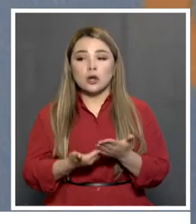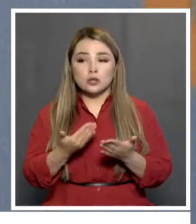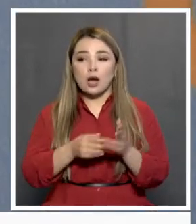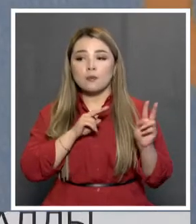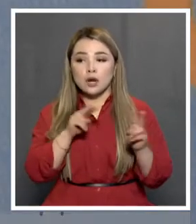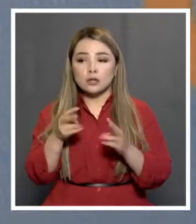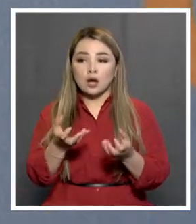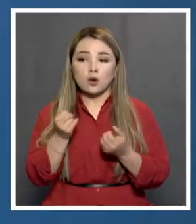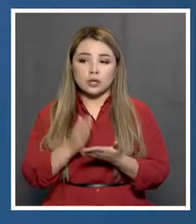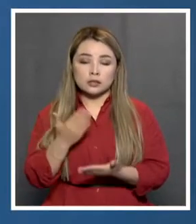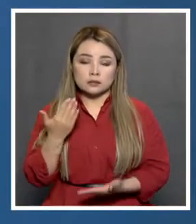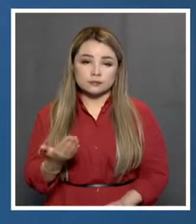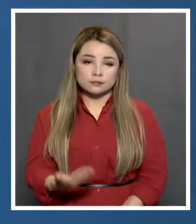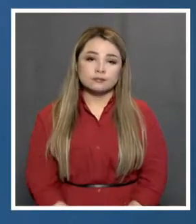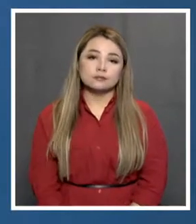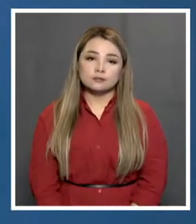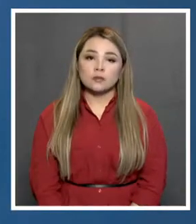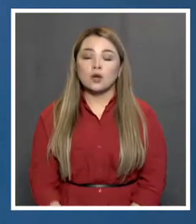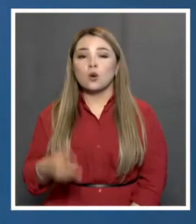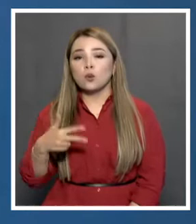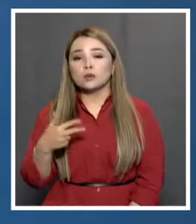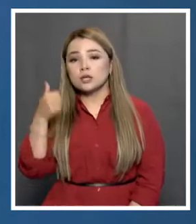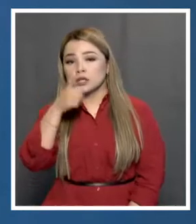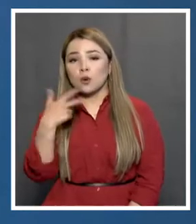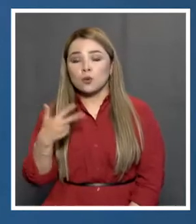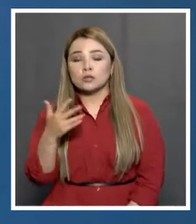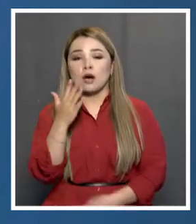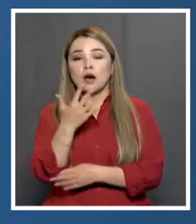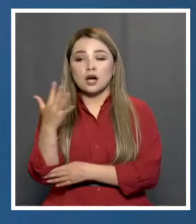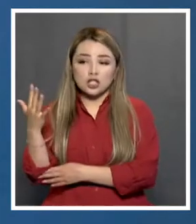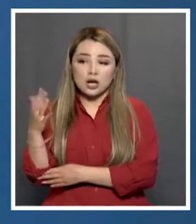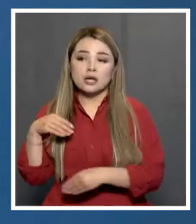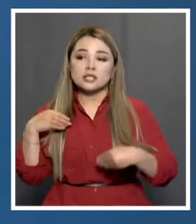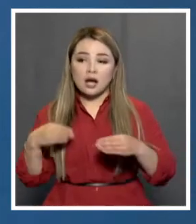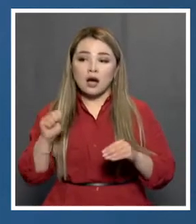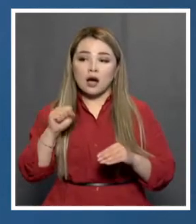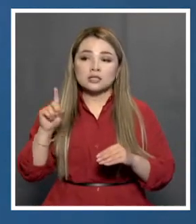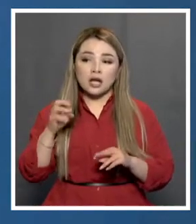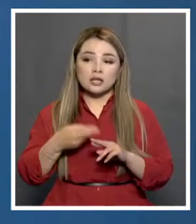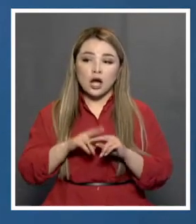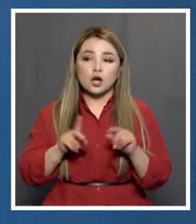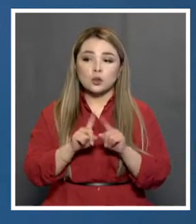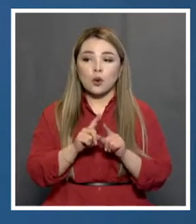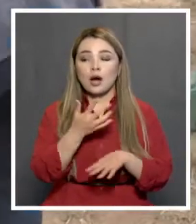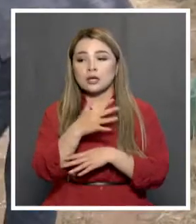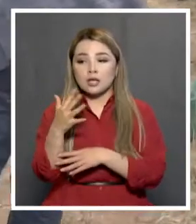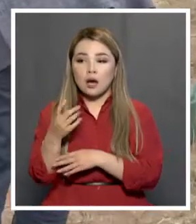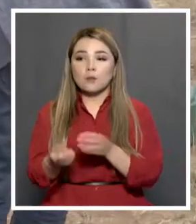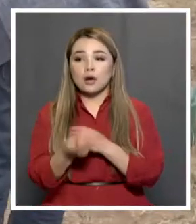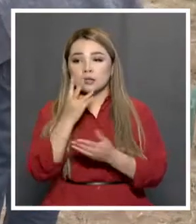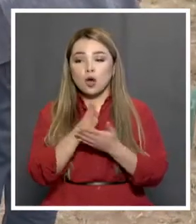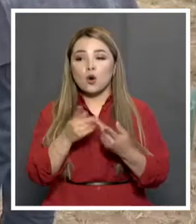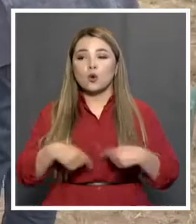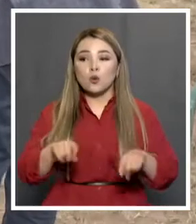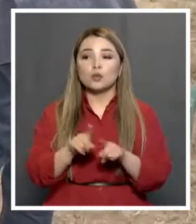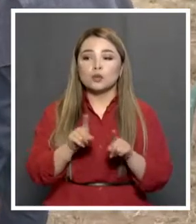бақылаушы алынады. 30 жылдыққа 30 ағаш Нұрсұлтанда Азия кеңесінің аллеясы пайда болды. Биыл ұйымның құрылғанына